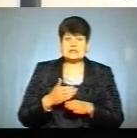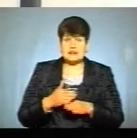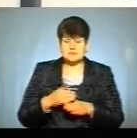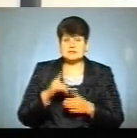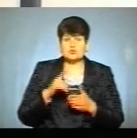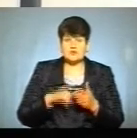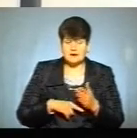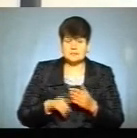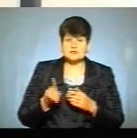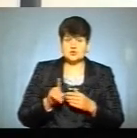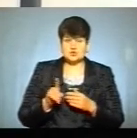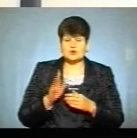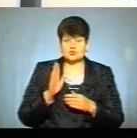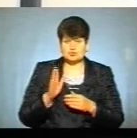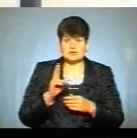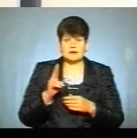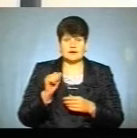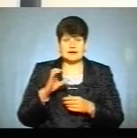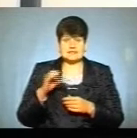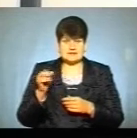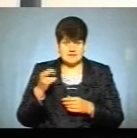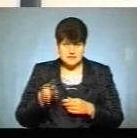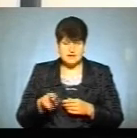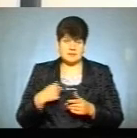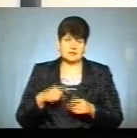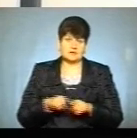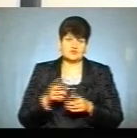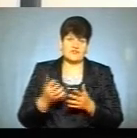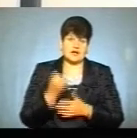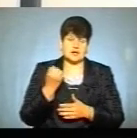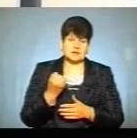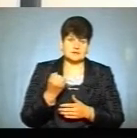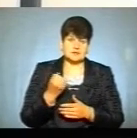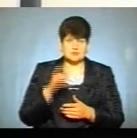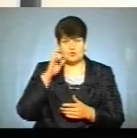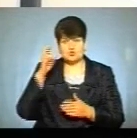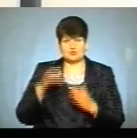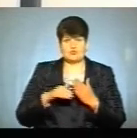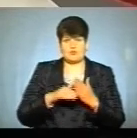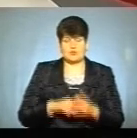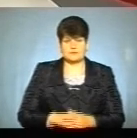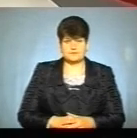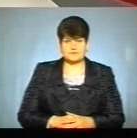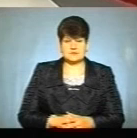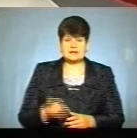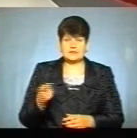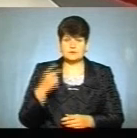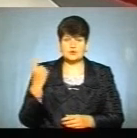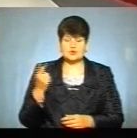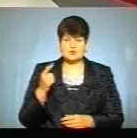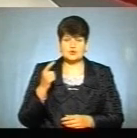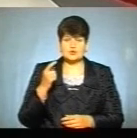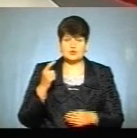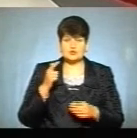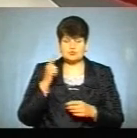Сподіваємося, що навіть якщо буде касація, то ми її теж виграємо з Божої допомоги. Тернопільський господарський